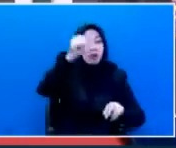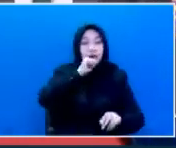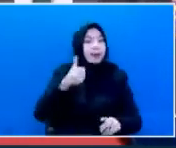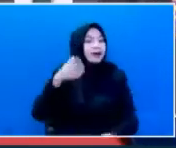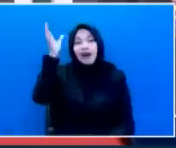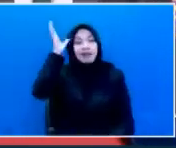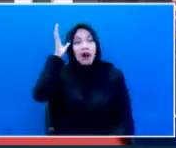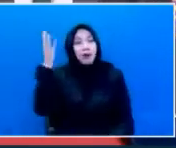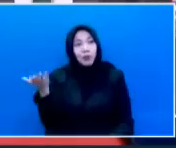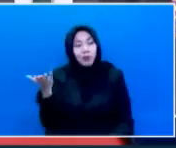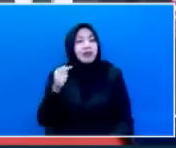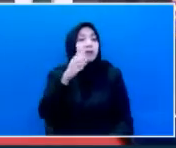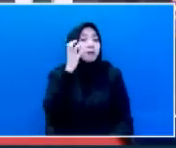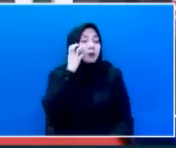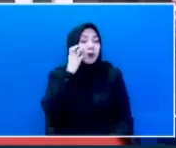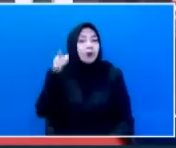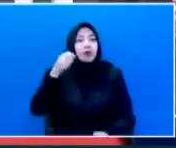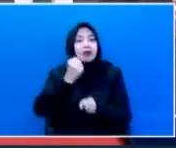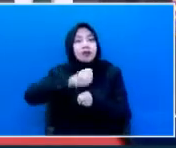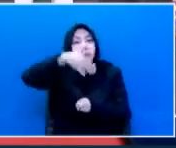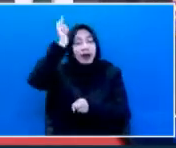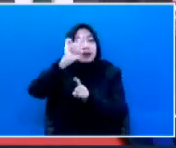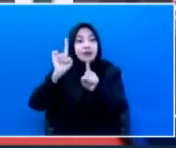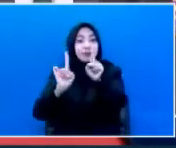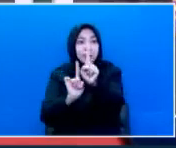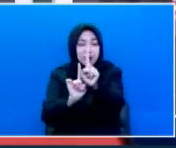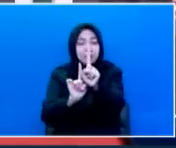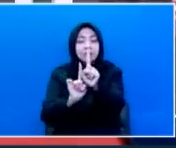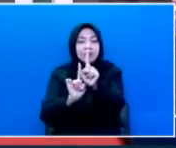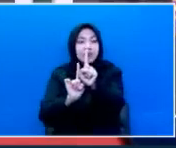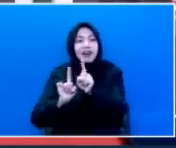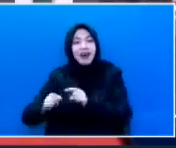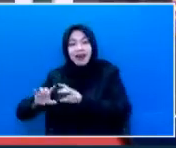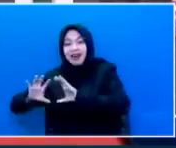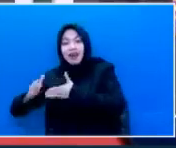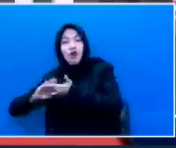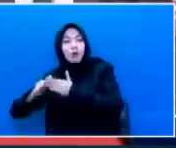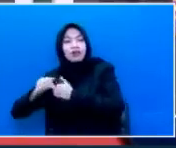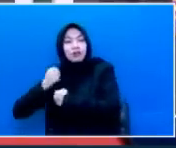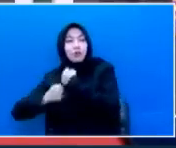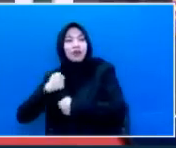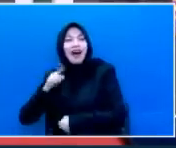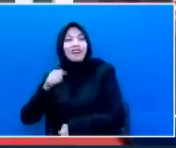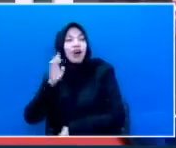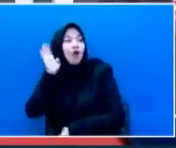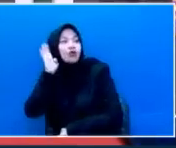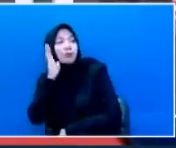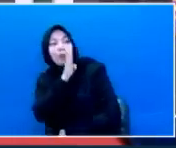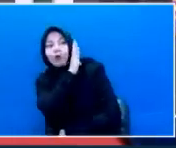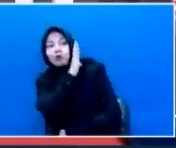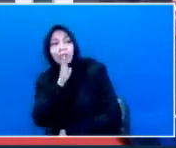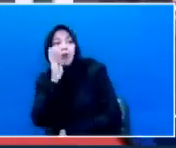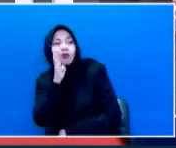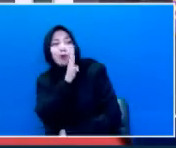maju sebagai cawapres ee Pak Prabowo muncul isu-isu yang terkait dengan memanasnya hubungan